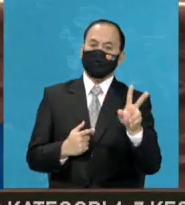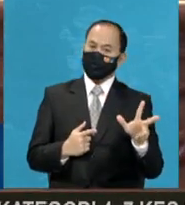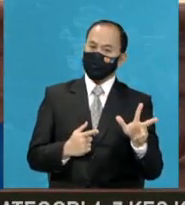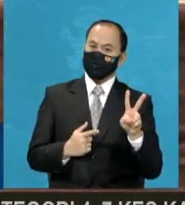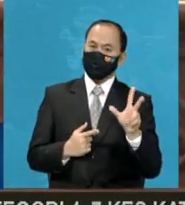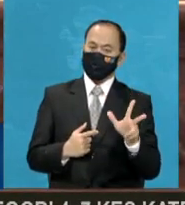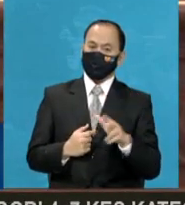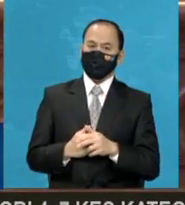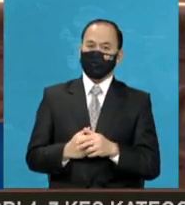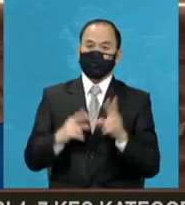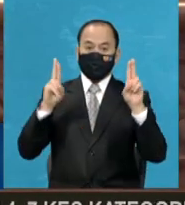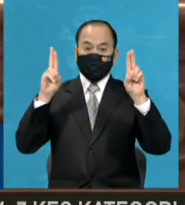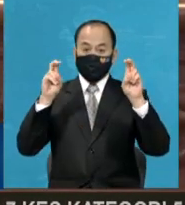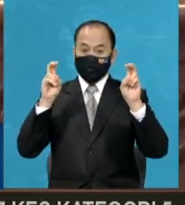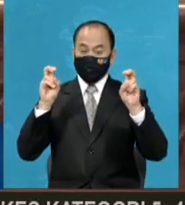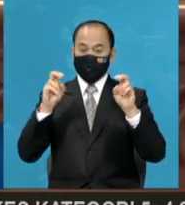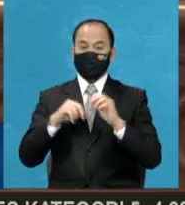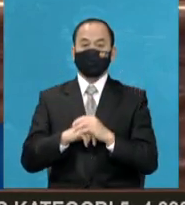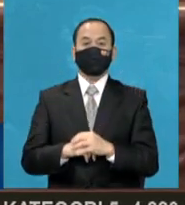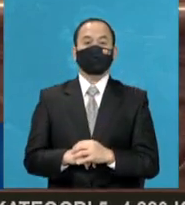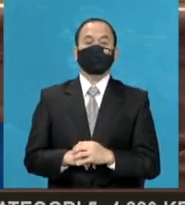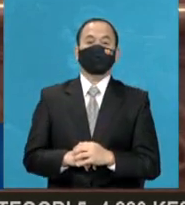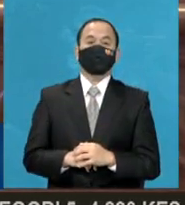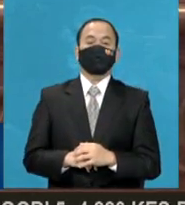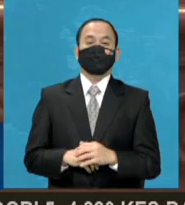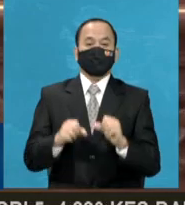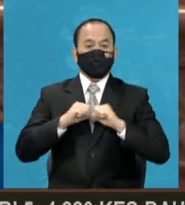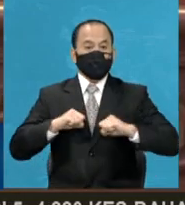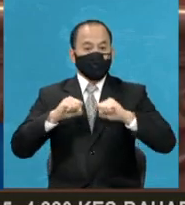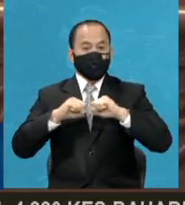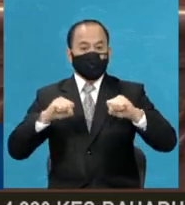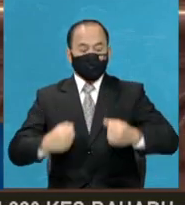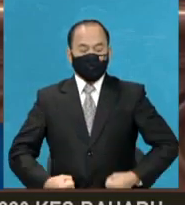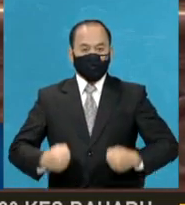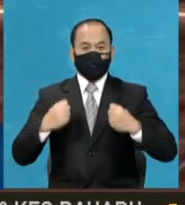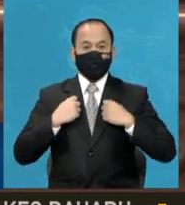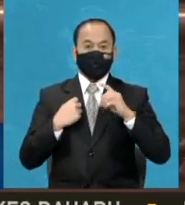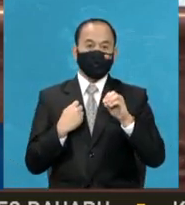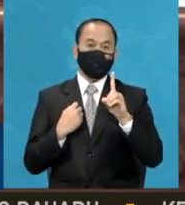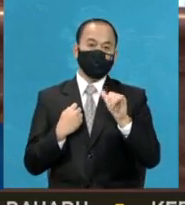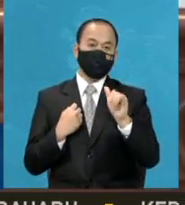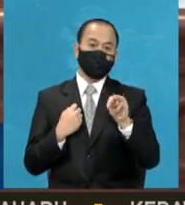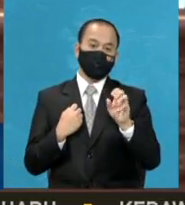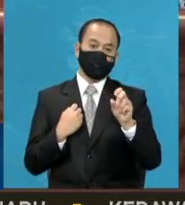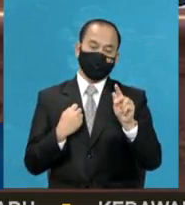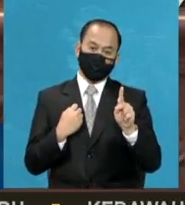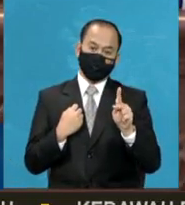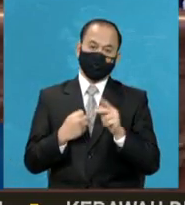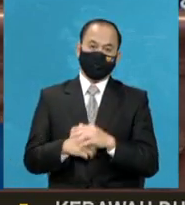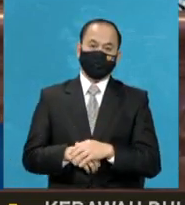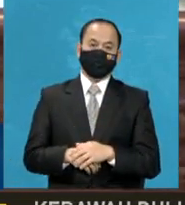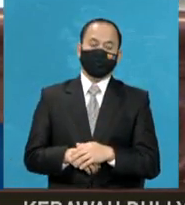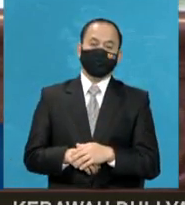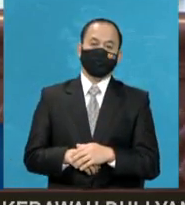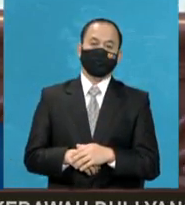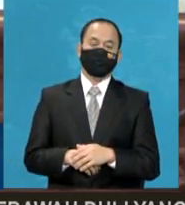tema belanjaan tahun keuangan 20 22 23 ilah sistem kesehatan yang dinamik dan Hai